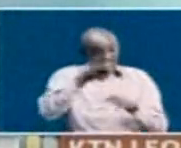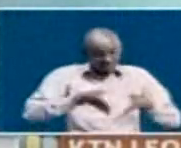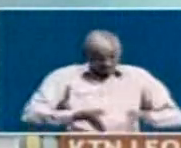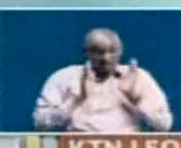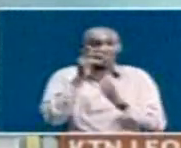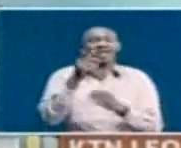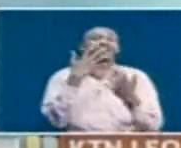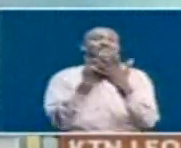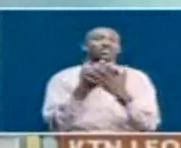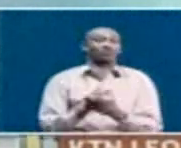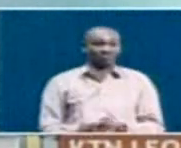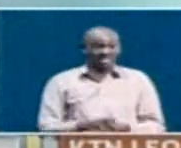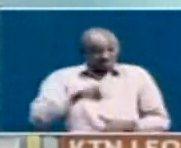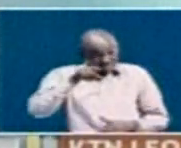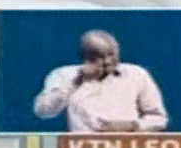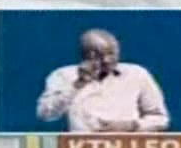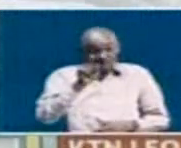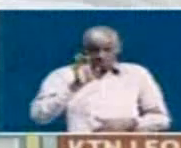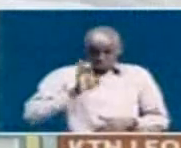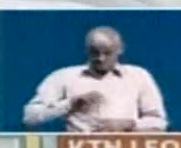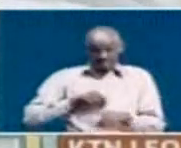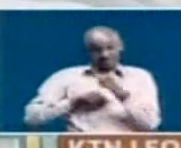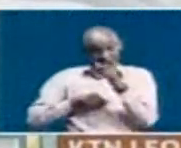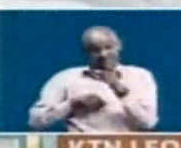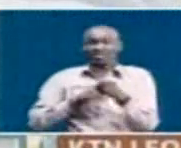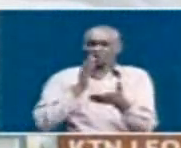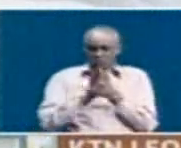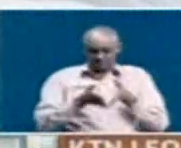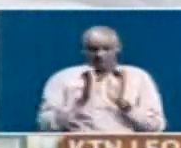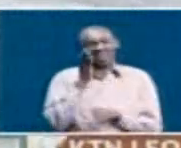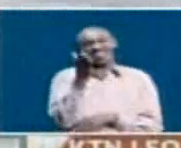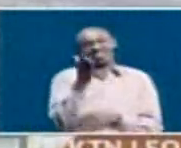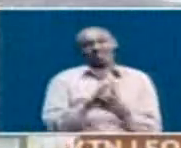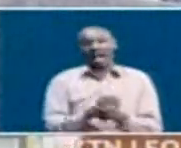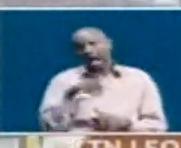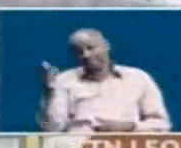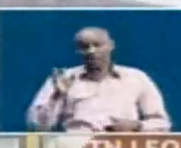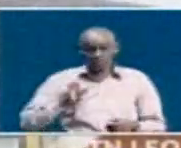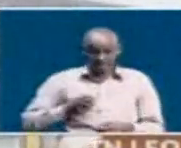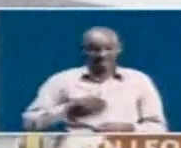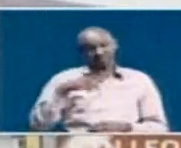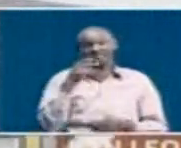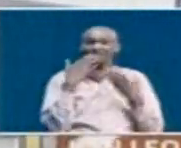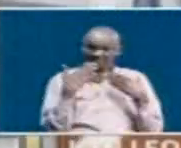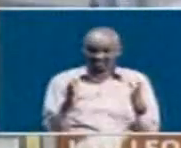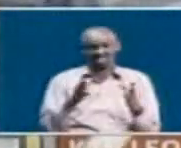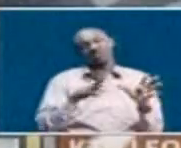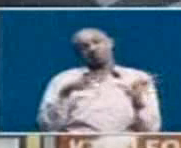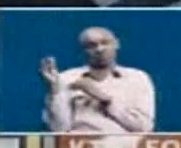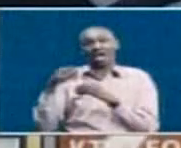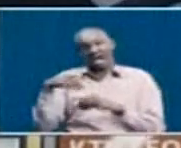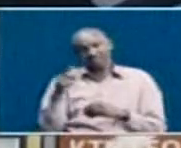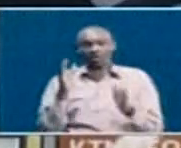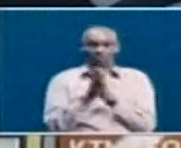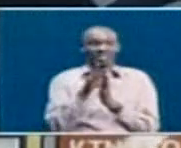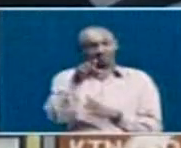humo gerezani. Yeye ni mmoja tu wa kina mama ambao wamejifungulia humo. Wengine wamaliza kifungo chao na kuondoka, akabaki yeye